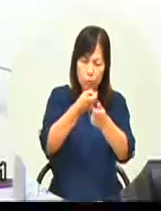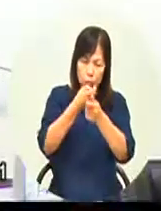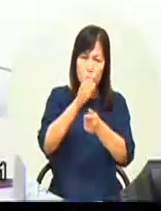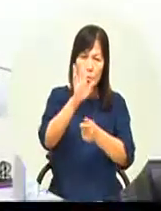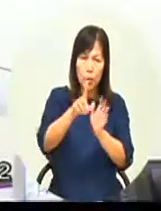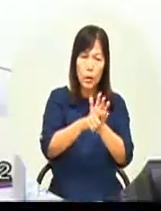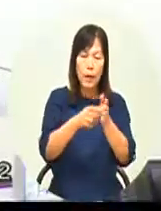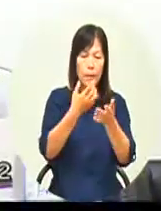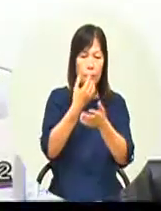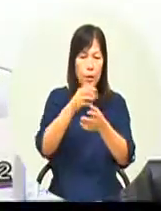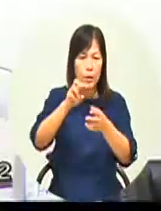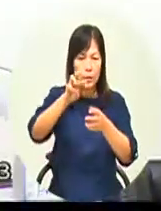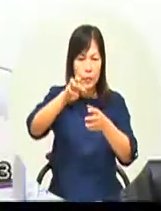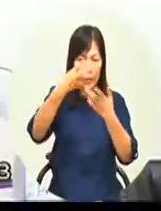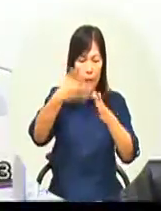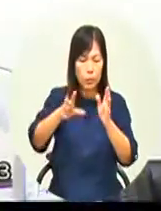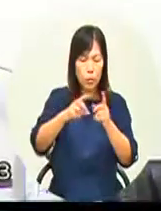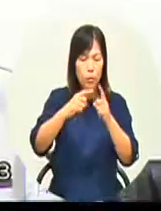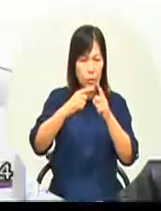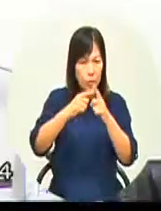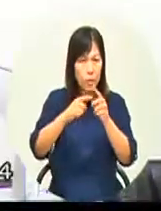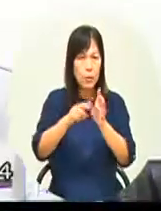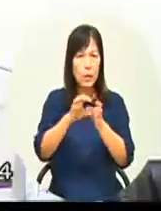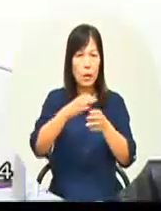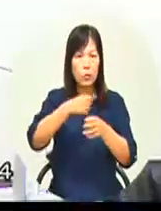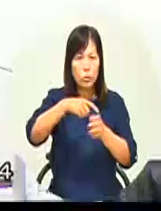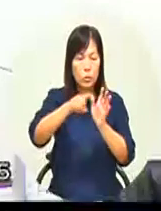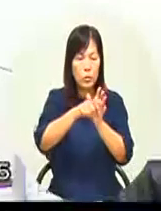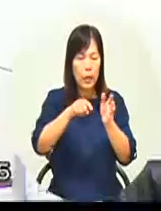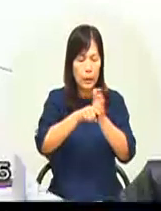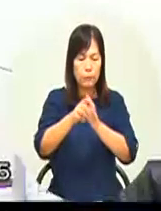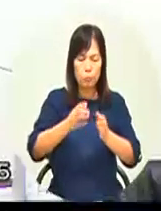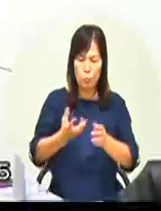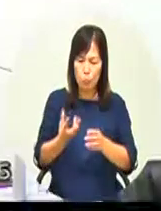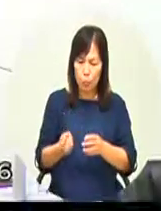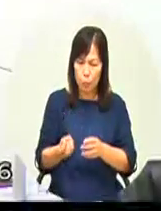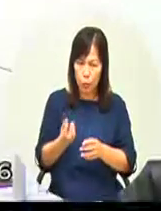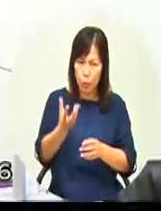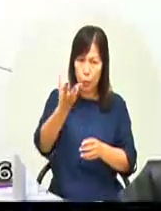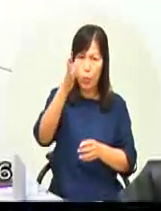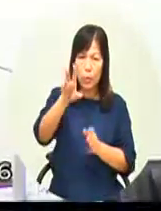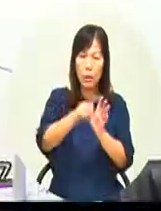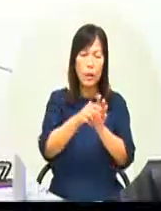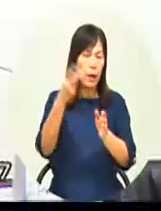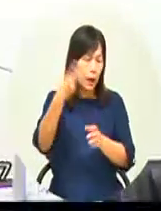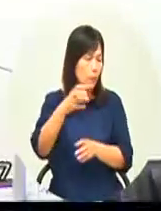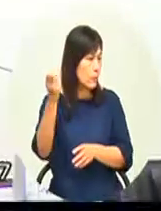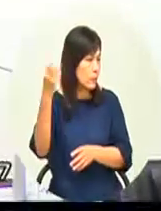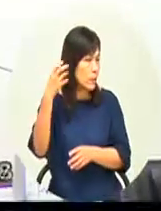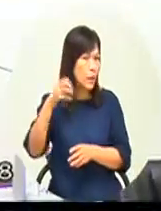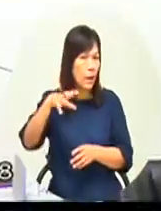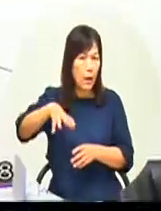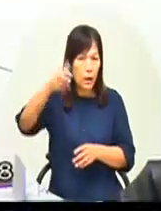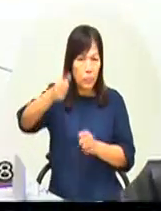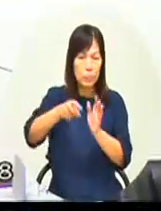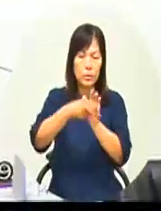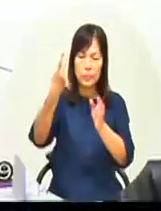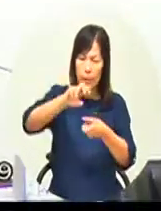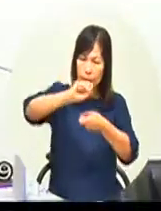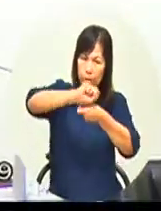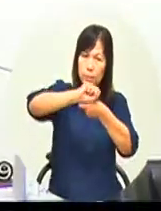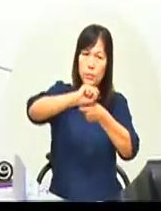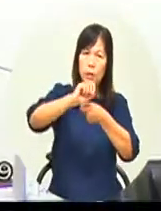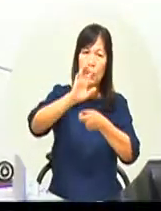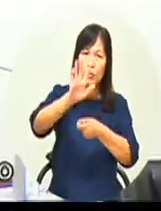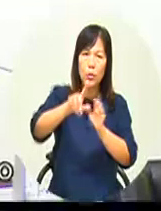有的390多万人次，包括未来可能会一直在成长，还有听到局长也要增加我们的这